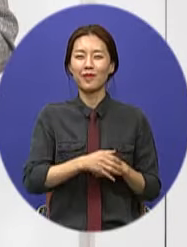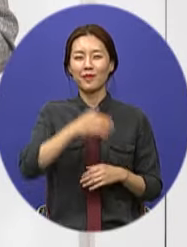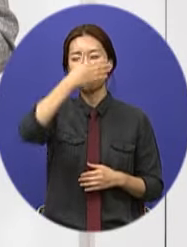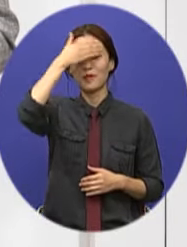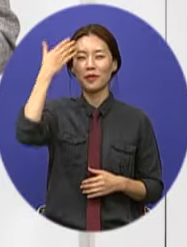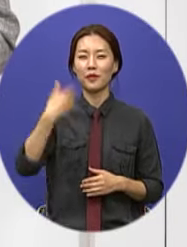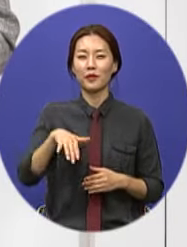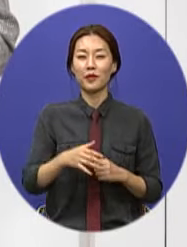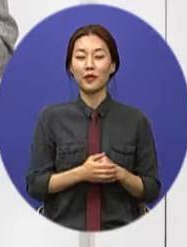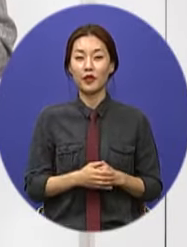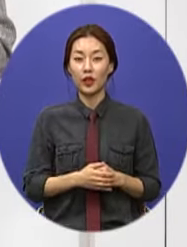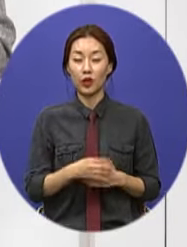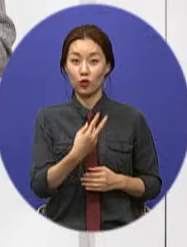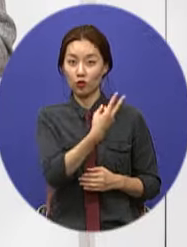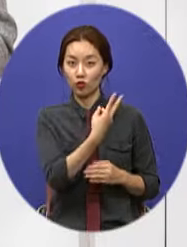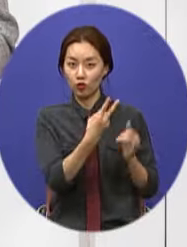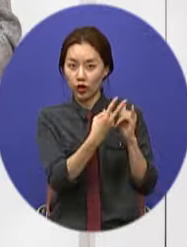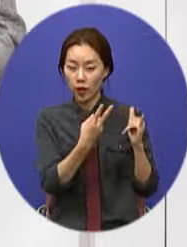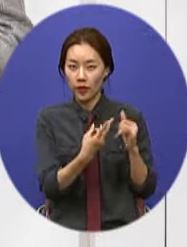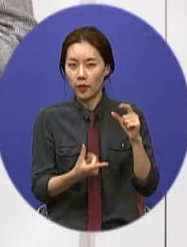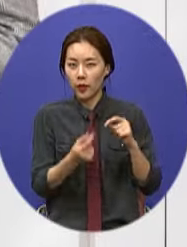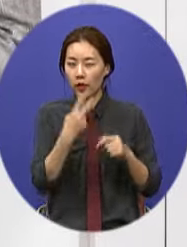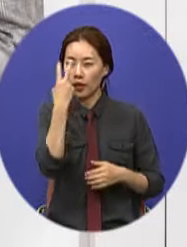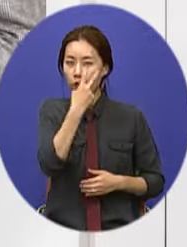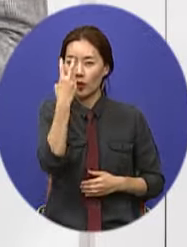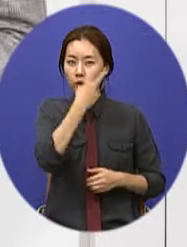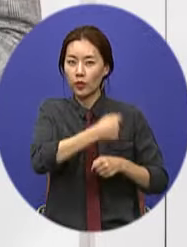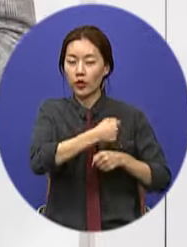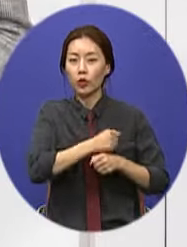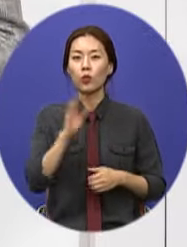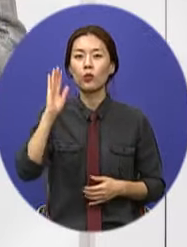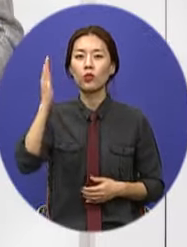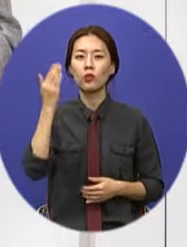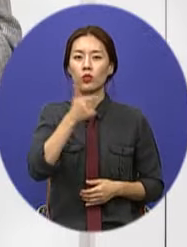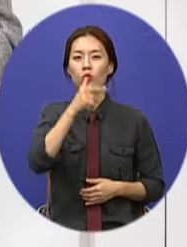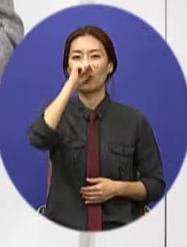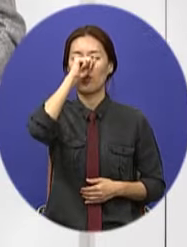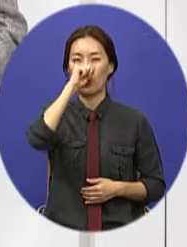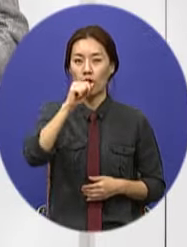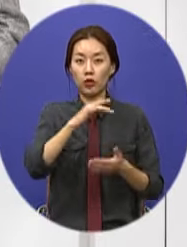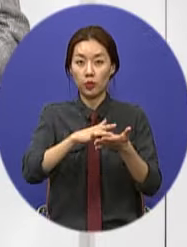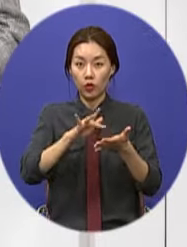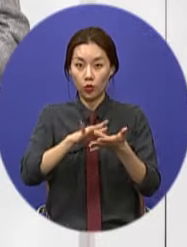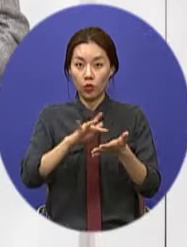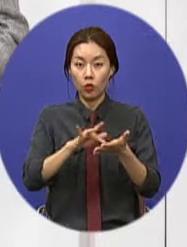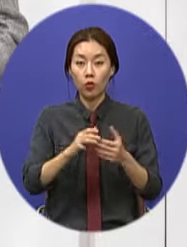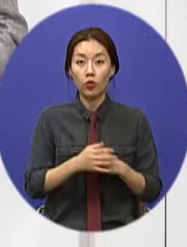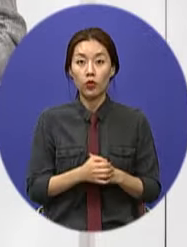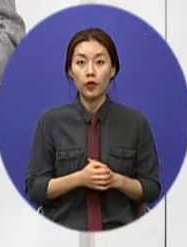다행이네요. 예. 우리 피디님들이 또 얼른 검색을 하셨나봐요. 요즘에 이제 예, 스마트폰에 예.